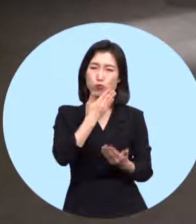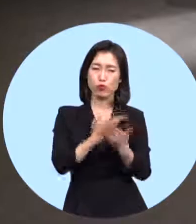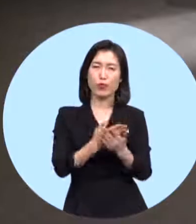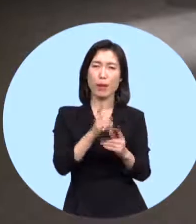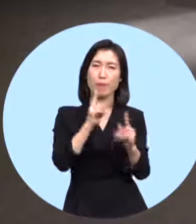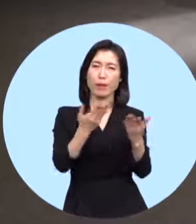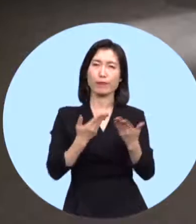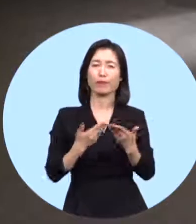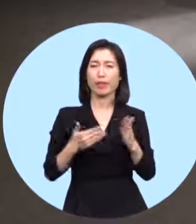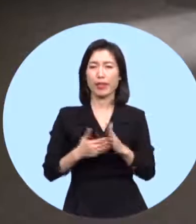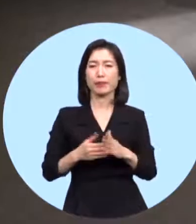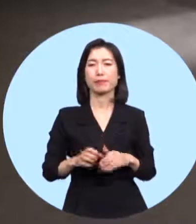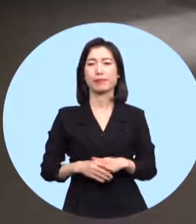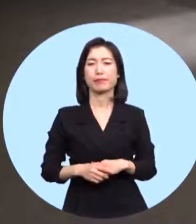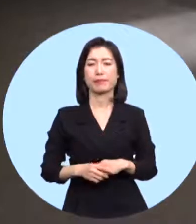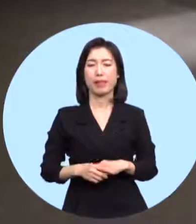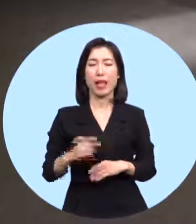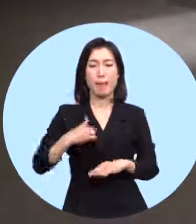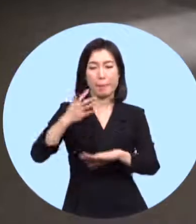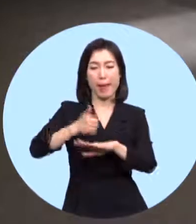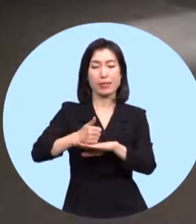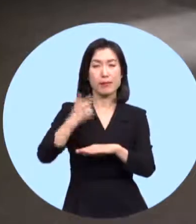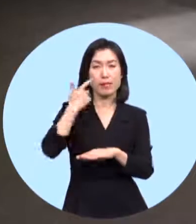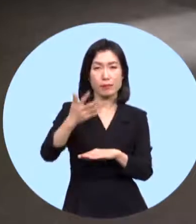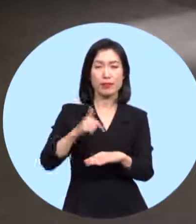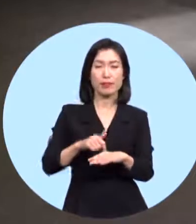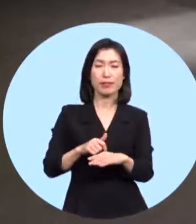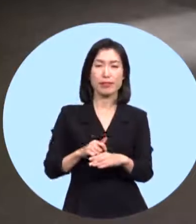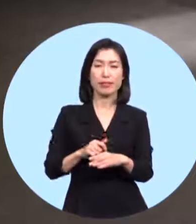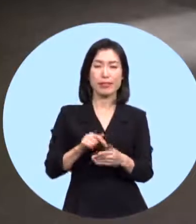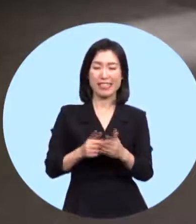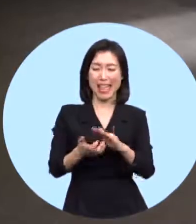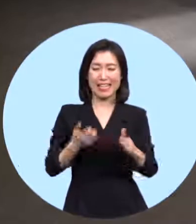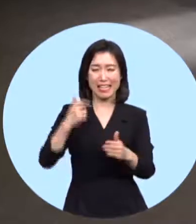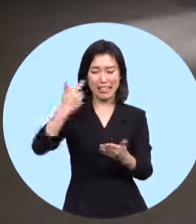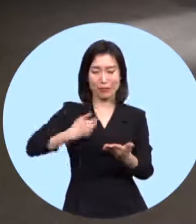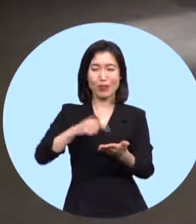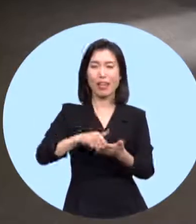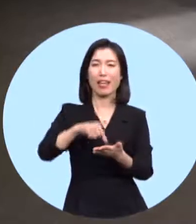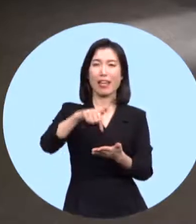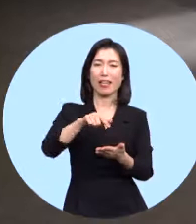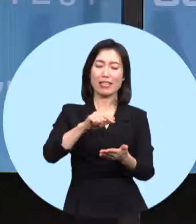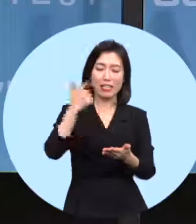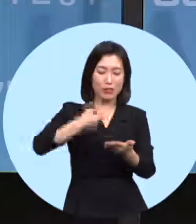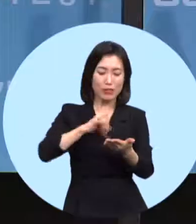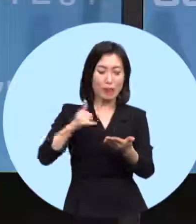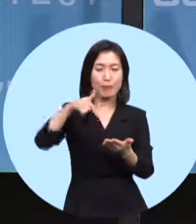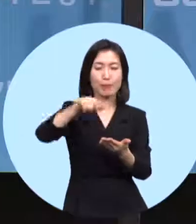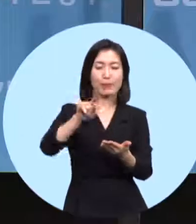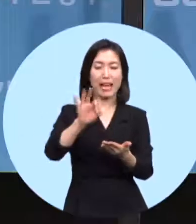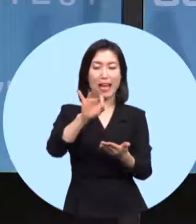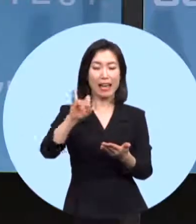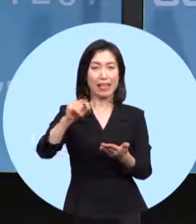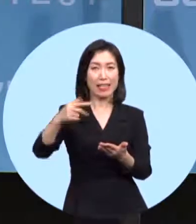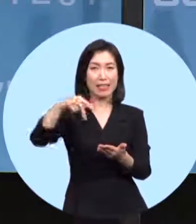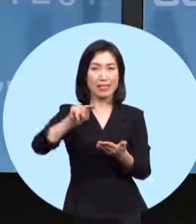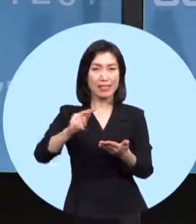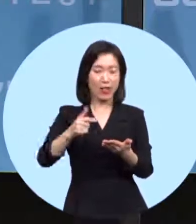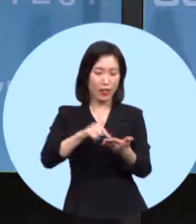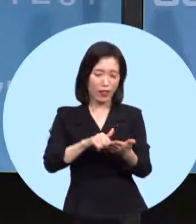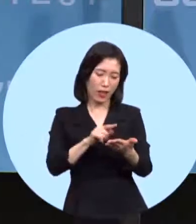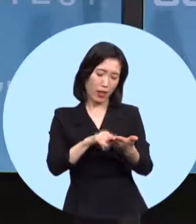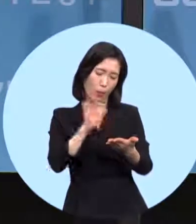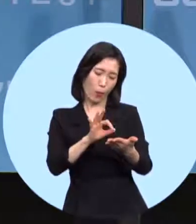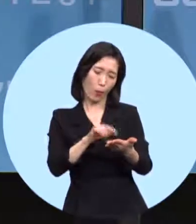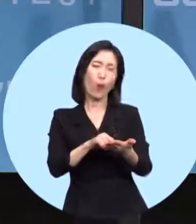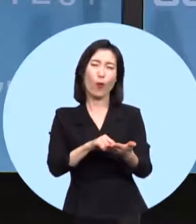같습니다. 그리고 마지막 이제 저희가 질문인데요. 이건 사전 질문입니다. 우리 강인선님께서 질문해 주신 건데